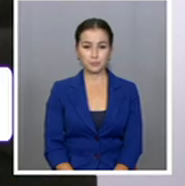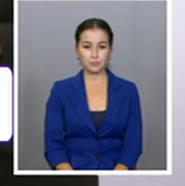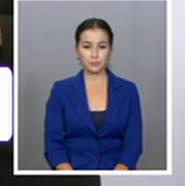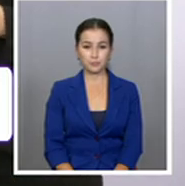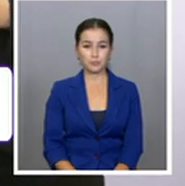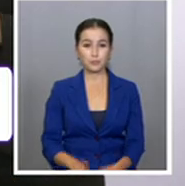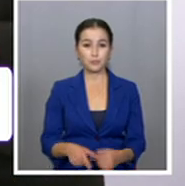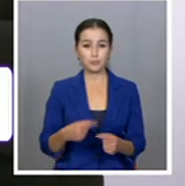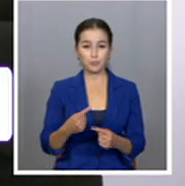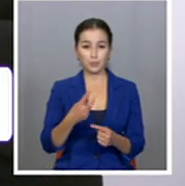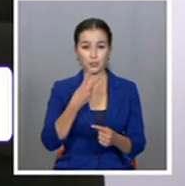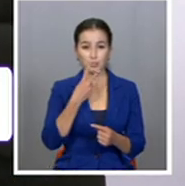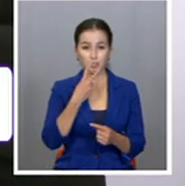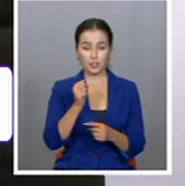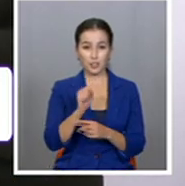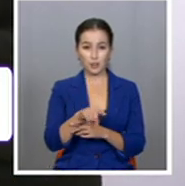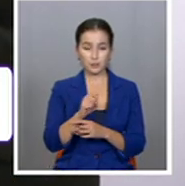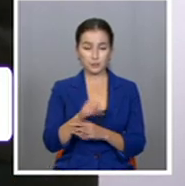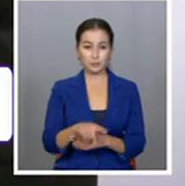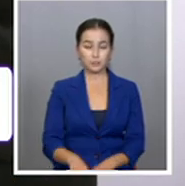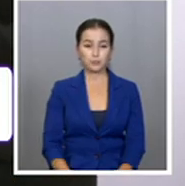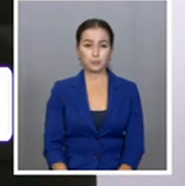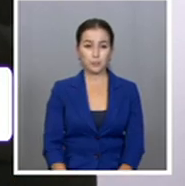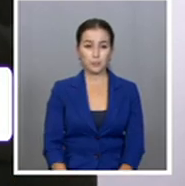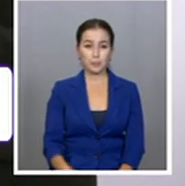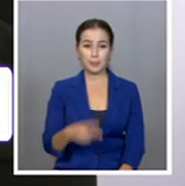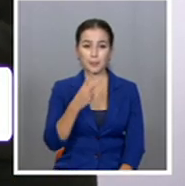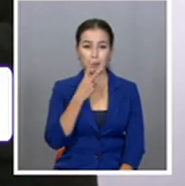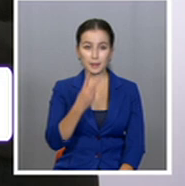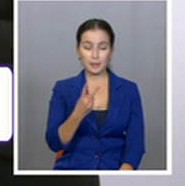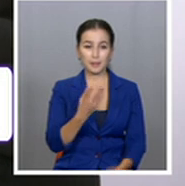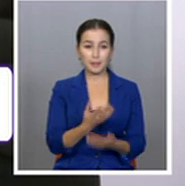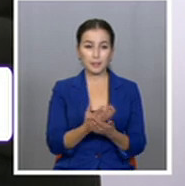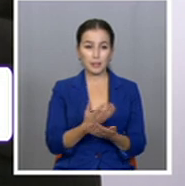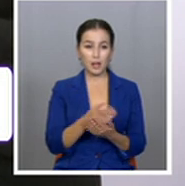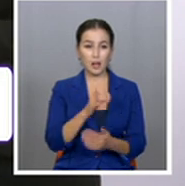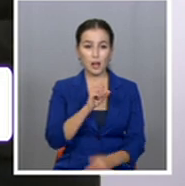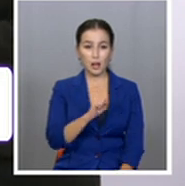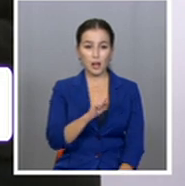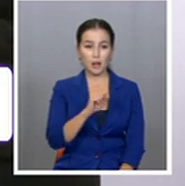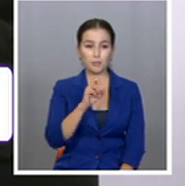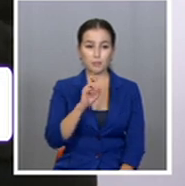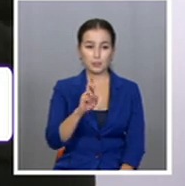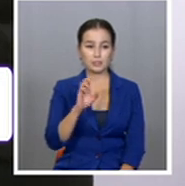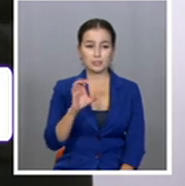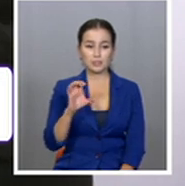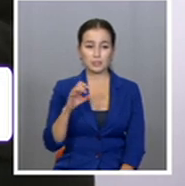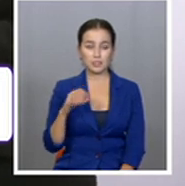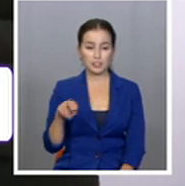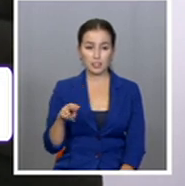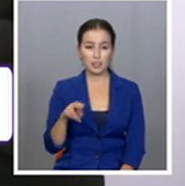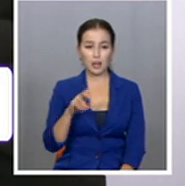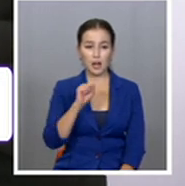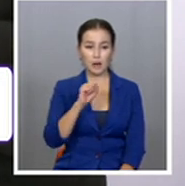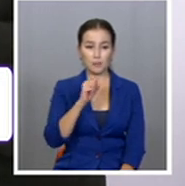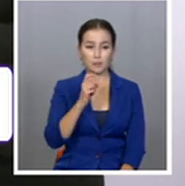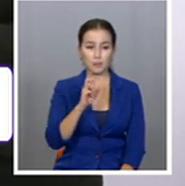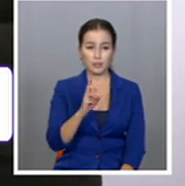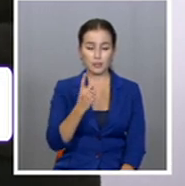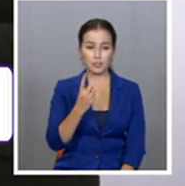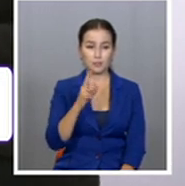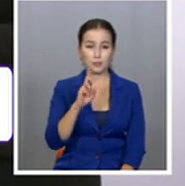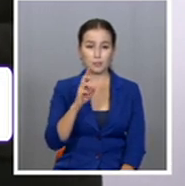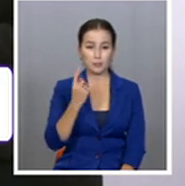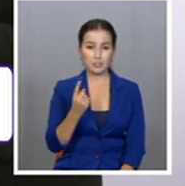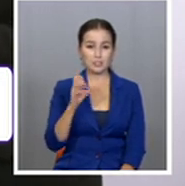Енді мынадай тапсырманы қарастырайық. Берілгені А, Б, С, Д, А1, Б1, С1, Д1